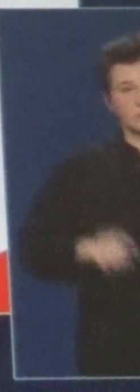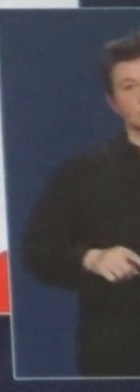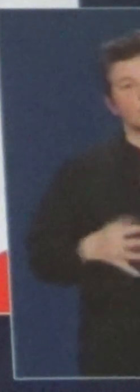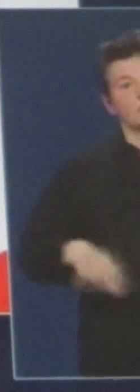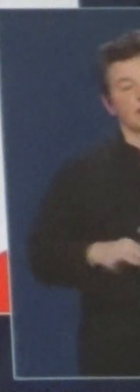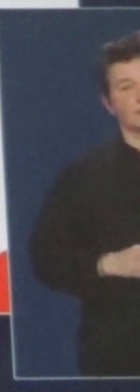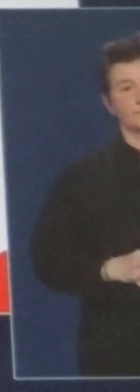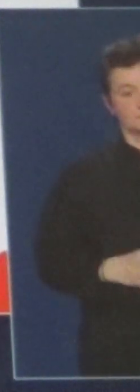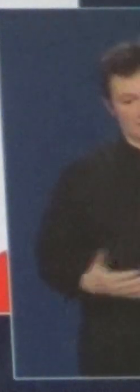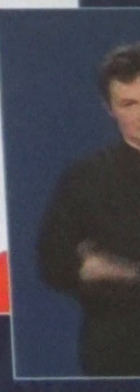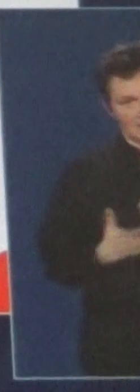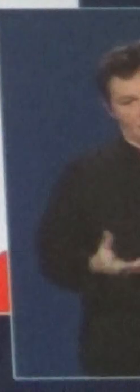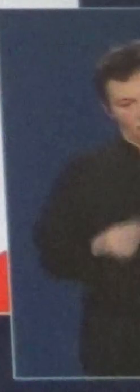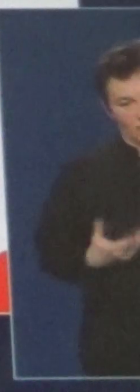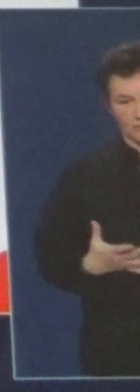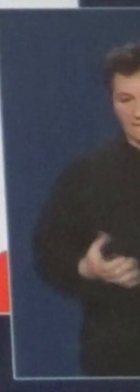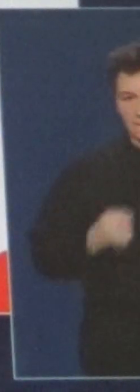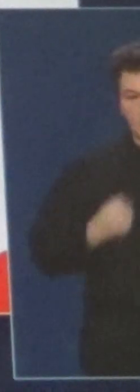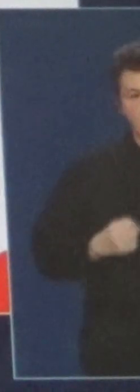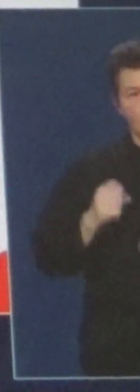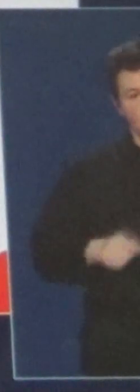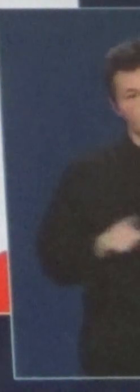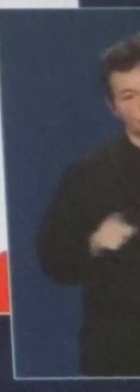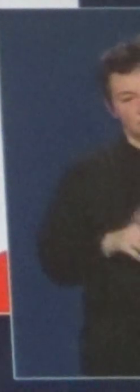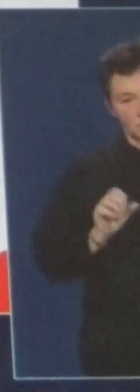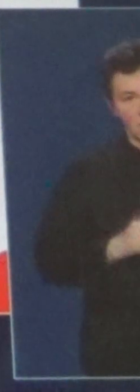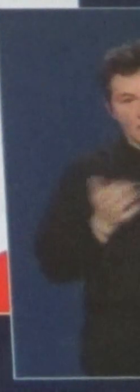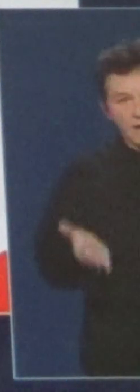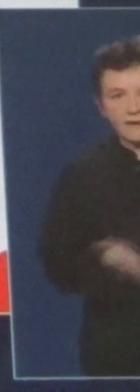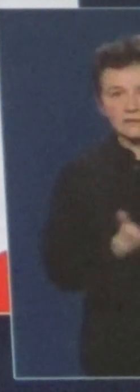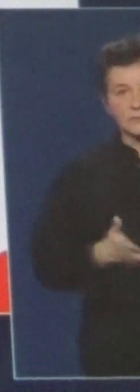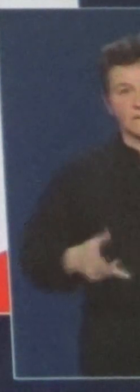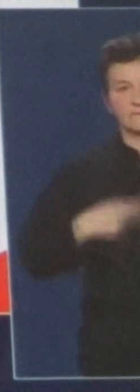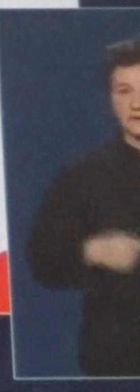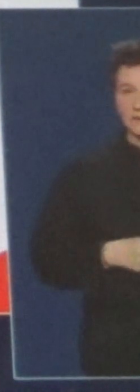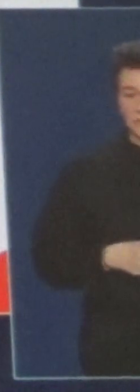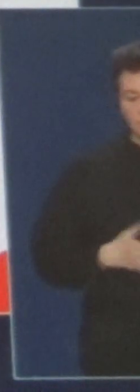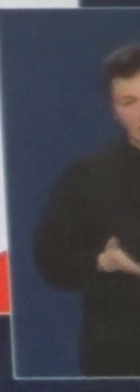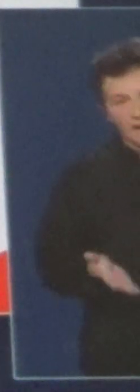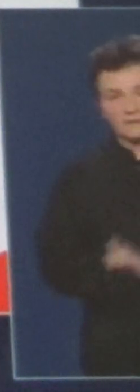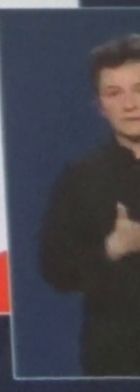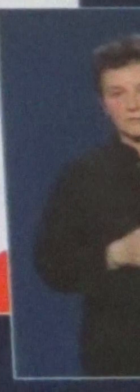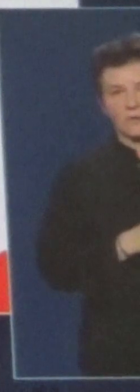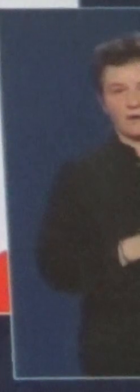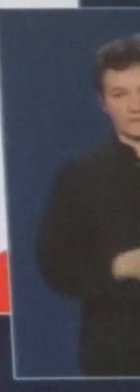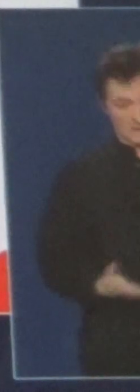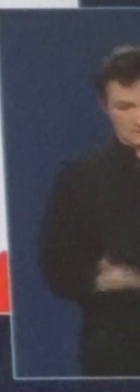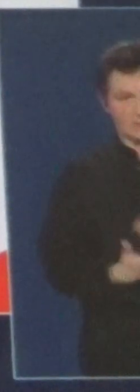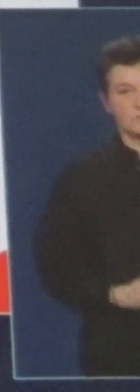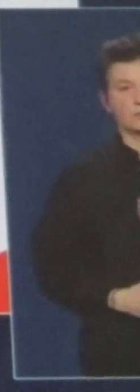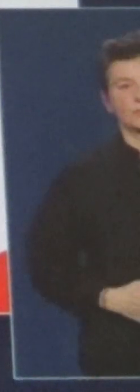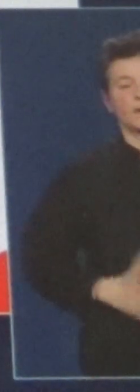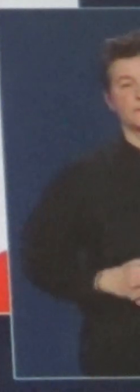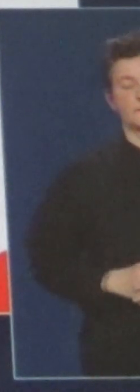à la Chambre, pas de Camilla, pas de Charles, c'est la loose,